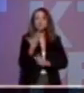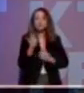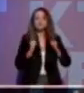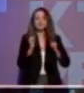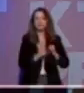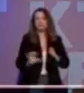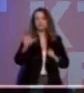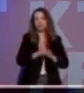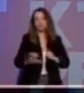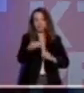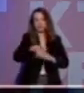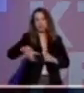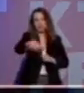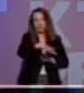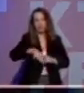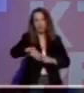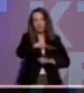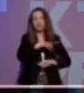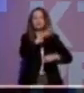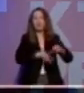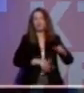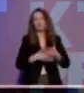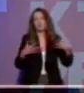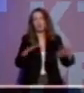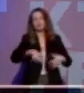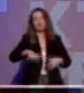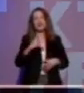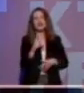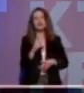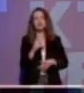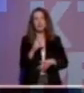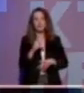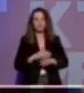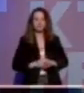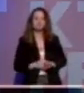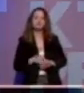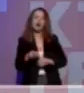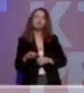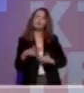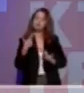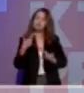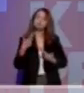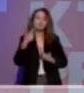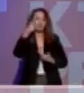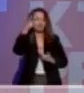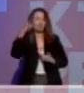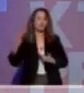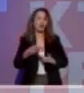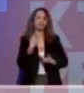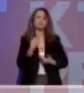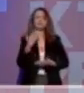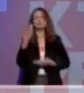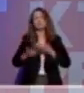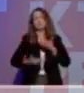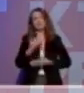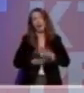Κασιόπη. Και αυτό μια πονεμένη ιστορία δεκαετούς ταλαιπωρίας από την ελληνική γραφειοκρατία, ενώ σήμερα